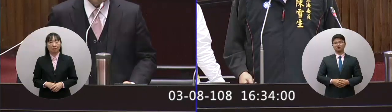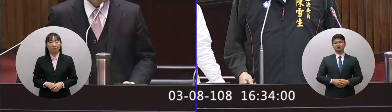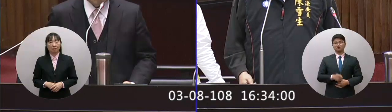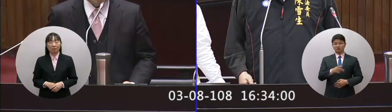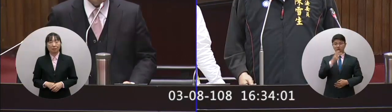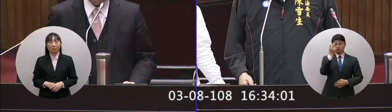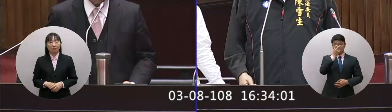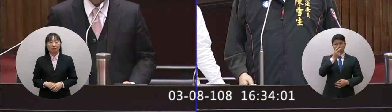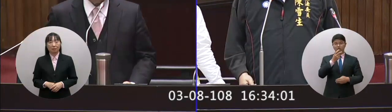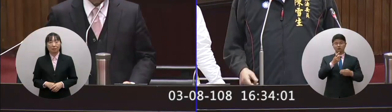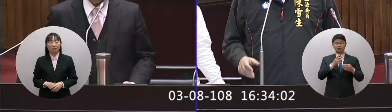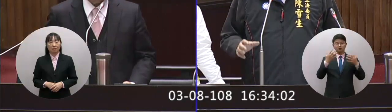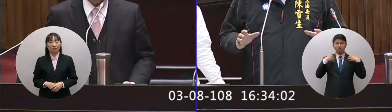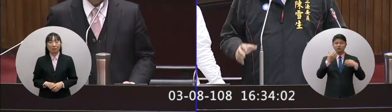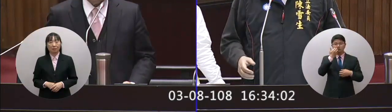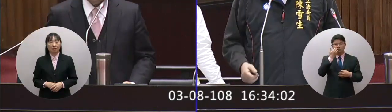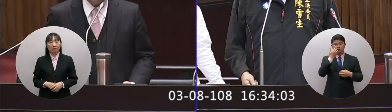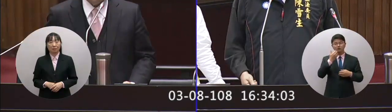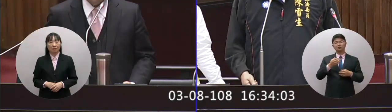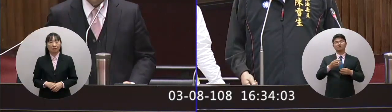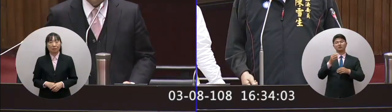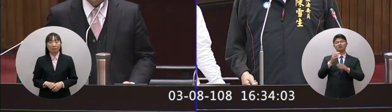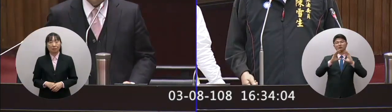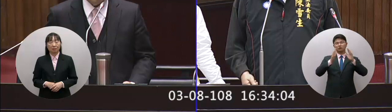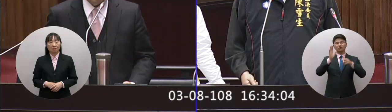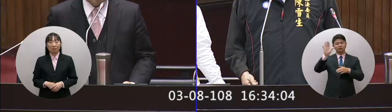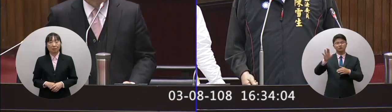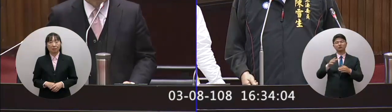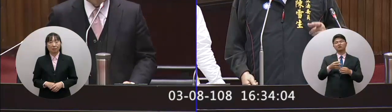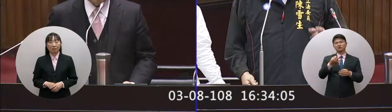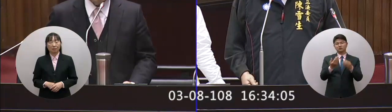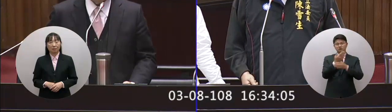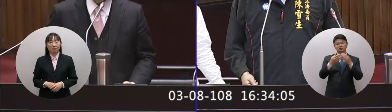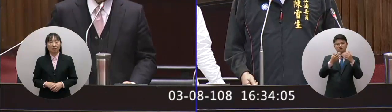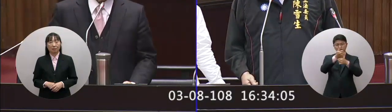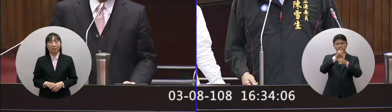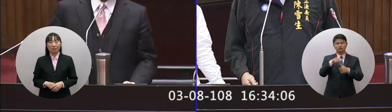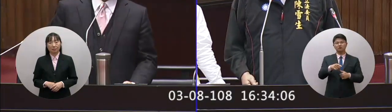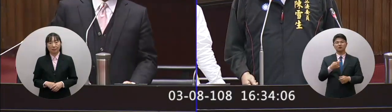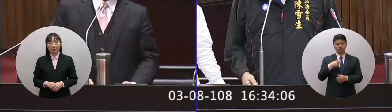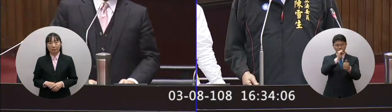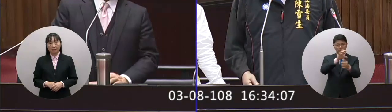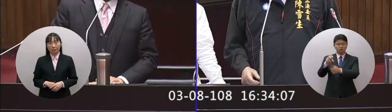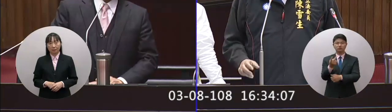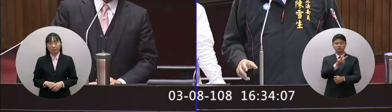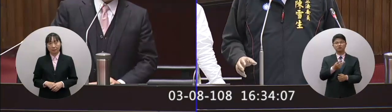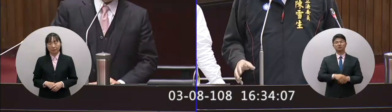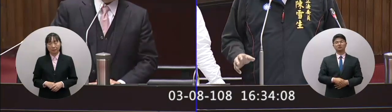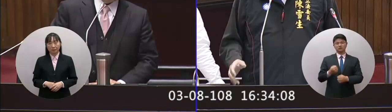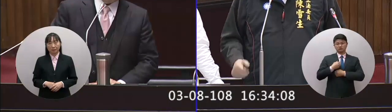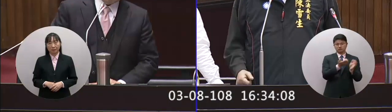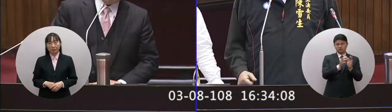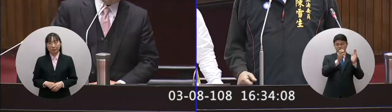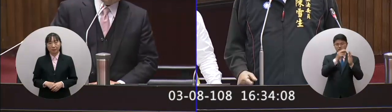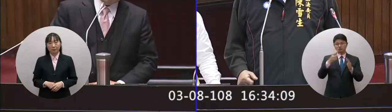财产署，所以在这个部分，我也告诉国产署跟军备局啊，止